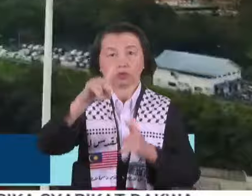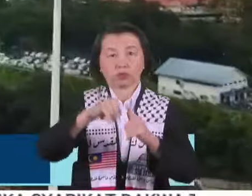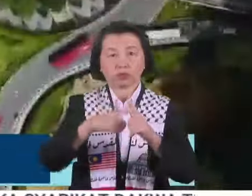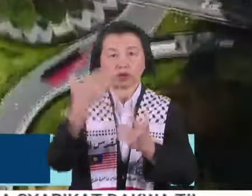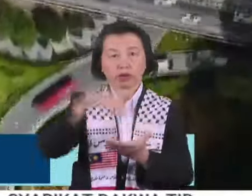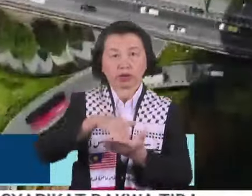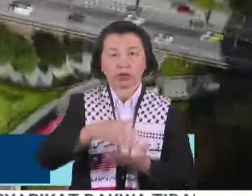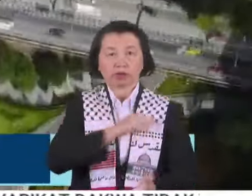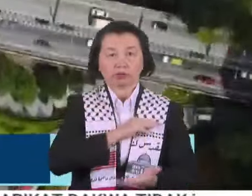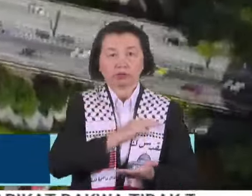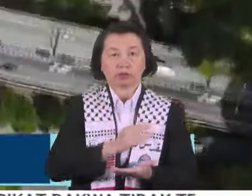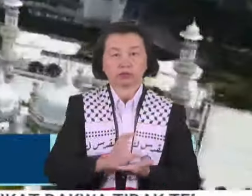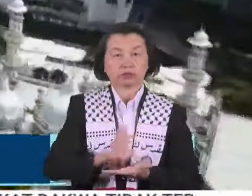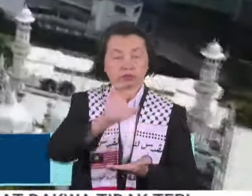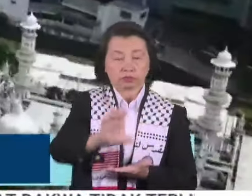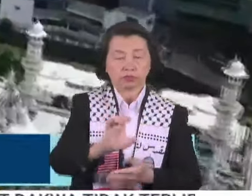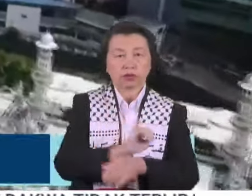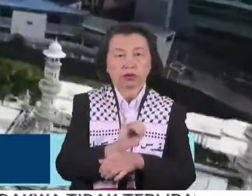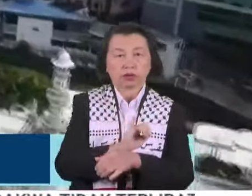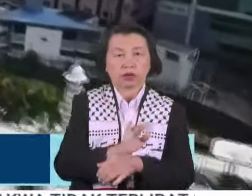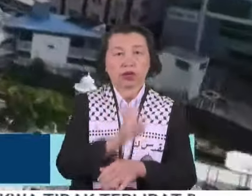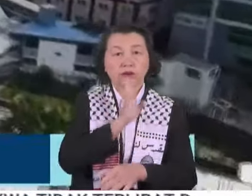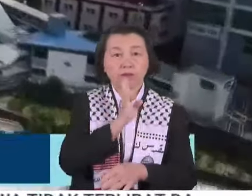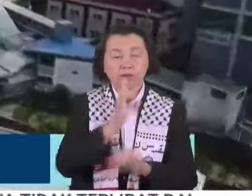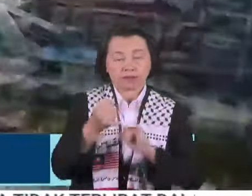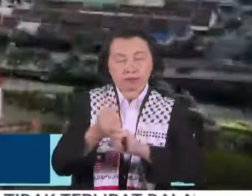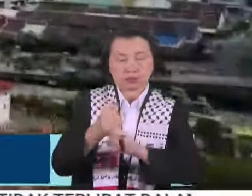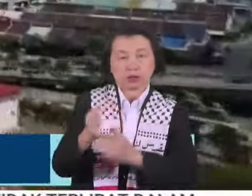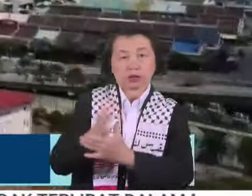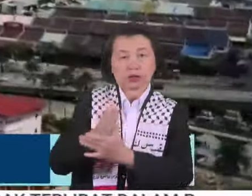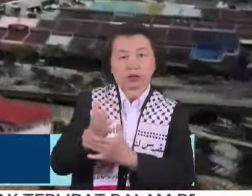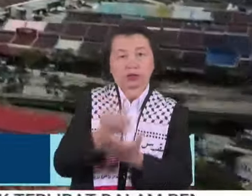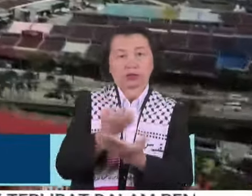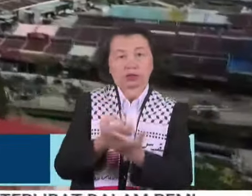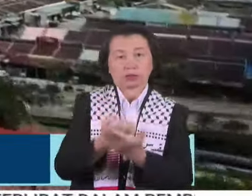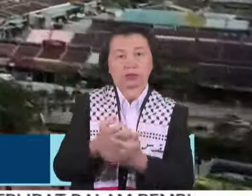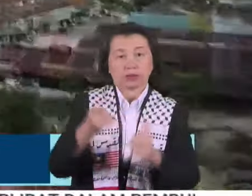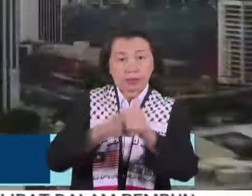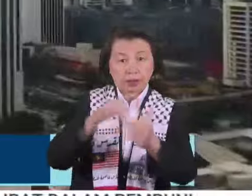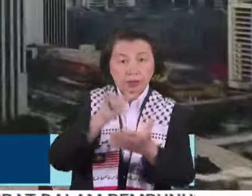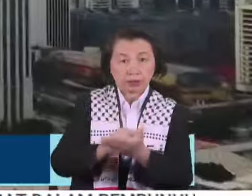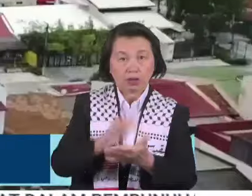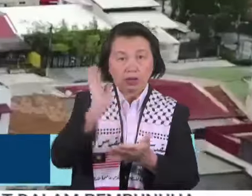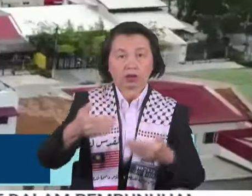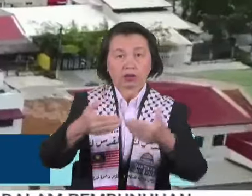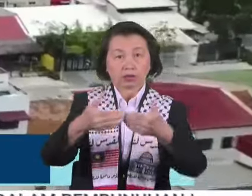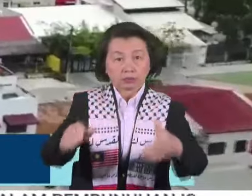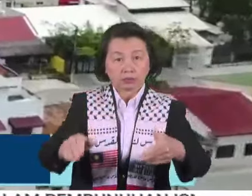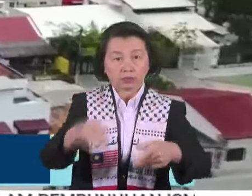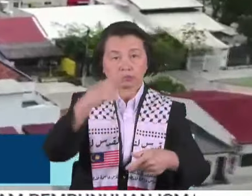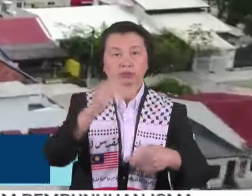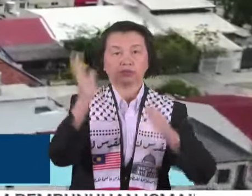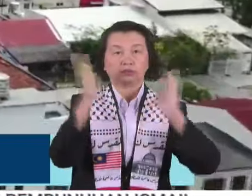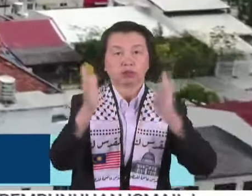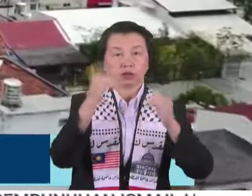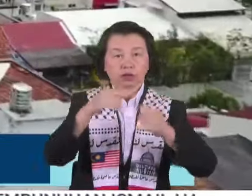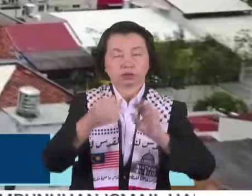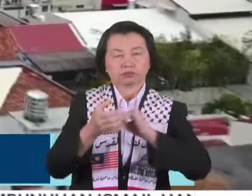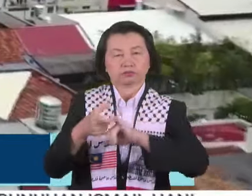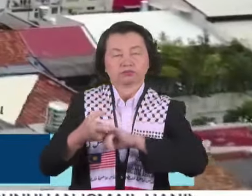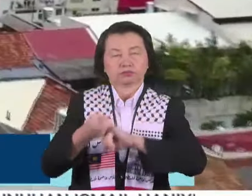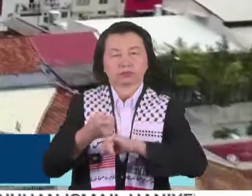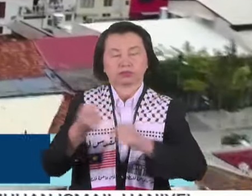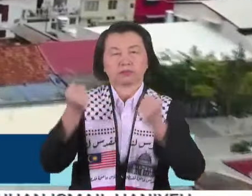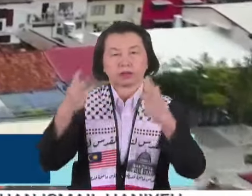lagi. Menteri Pelaburan, Perdagangan dan Industri berkata perjanjian perkongsian ekonomi komprehensif pertama itu akan membuka ruang kepada negara untuk menjalin